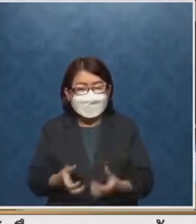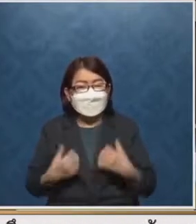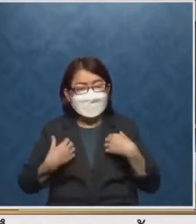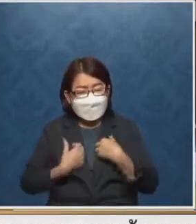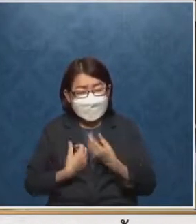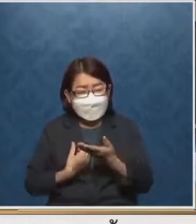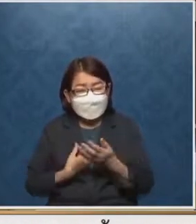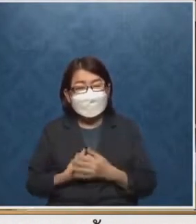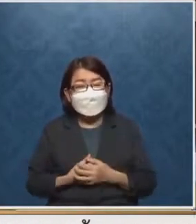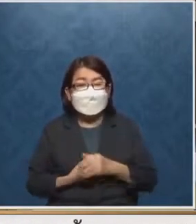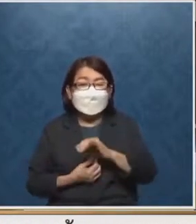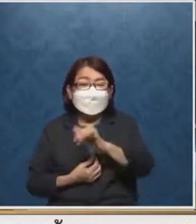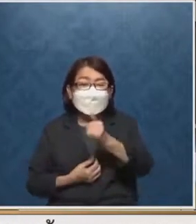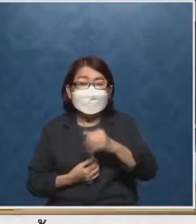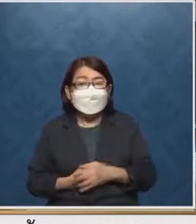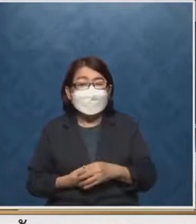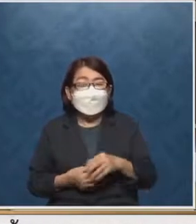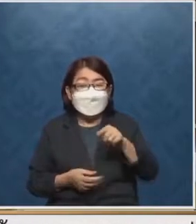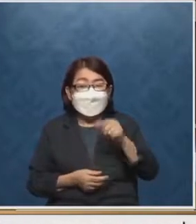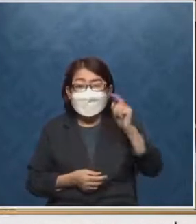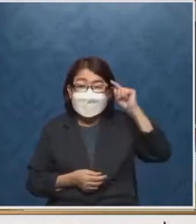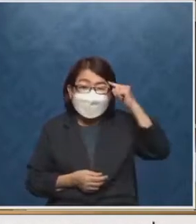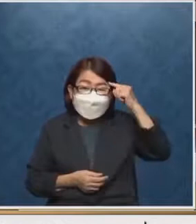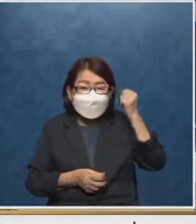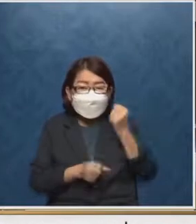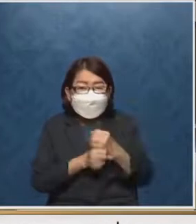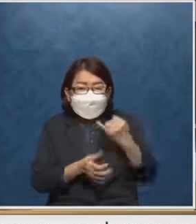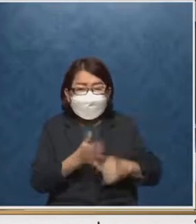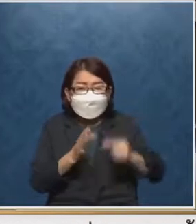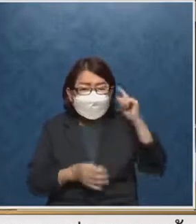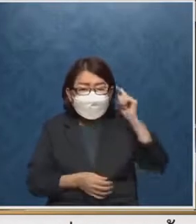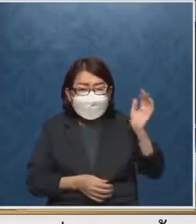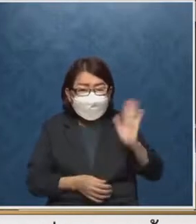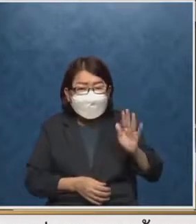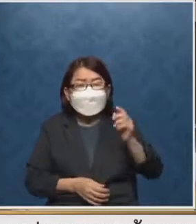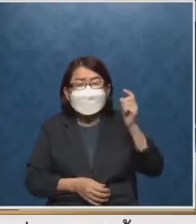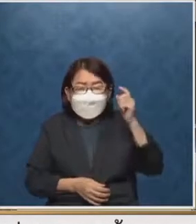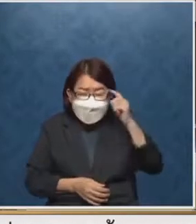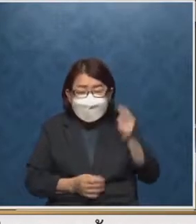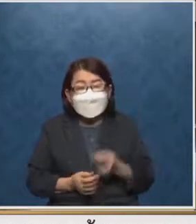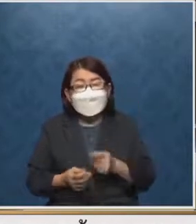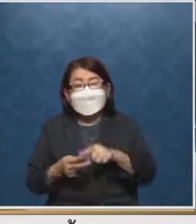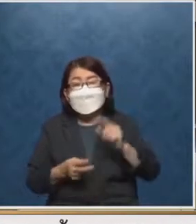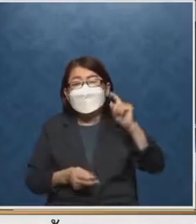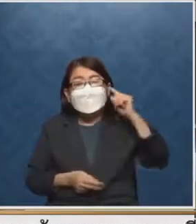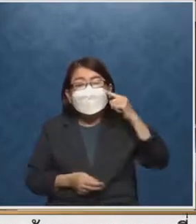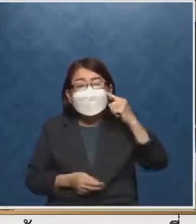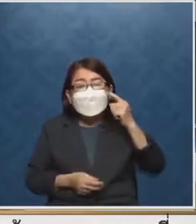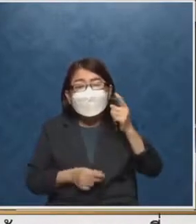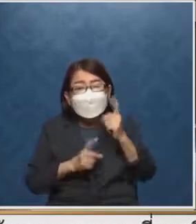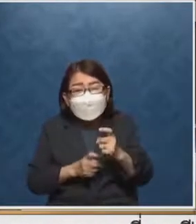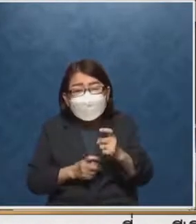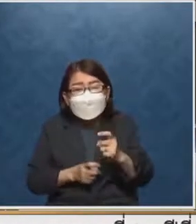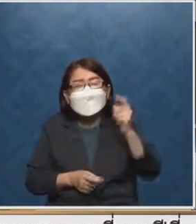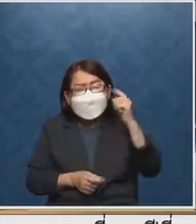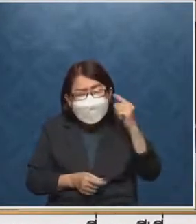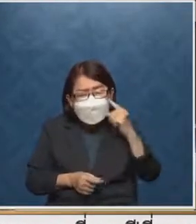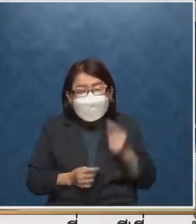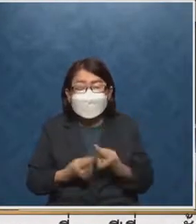างครั้งเนี่ยไม่ใช่ว่าเขาไม่รู้ว่ามันผิดนะครับแล้วก็ไม่ใช่ไม่รู้ว่ามันไม่ปลอดภัยด้วยแต่เขาเลือกจะเชื่